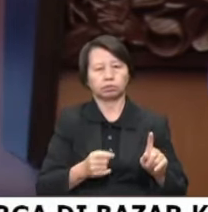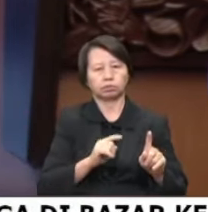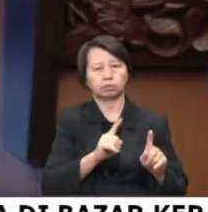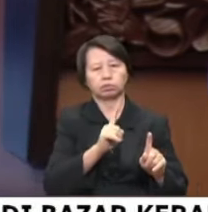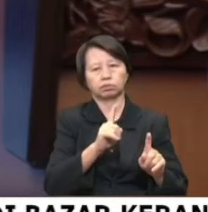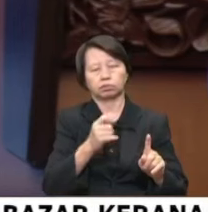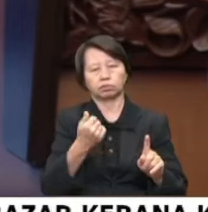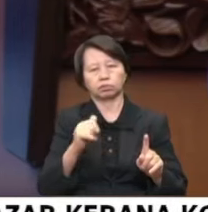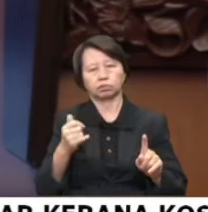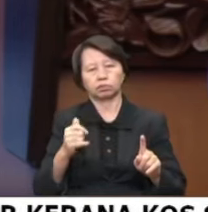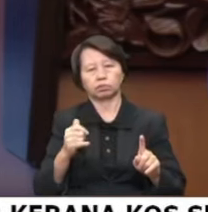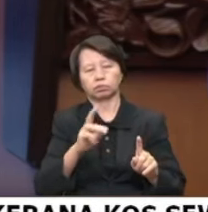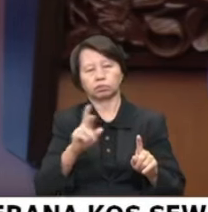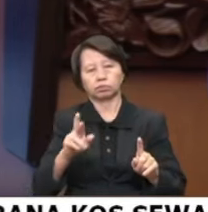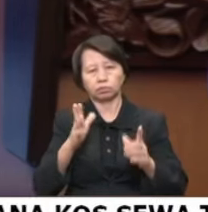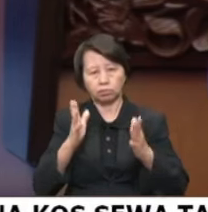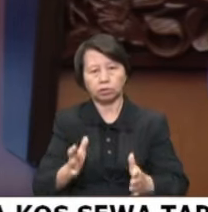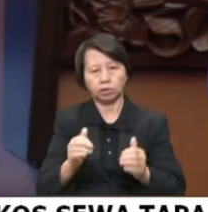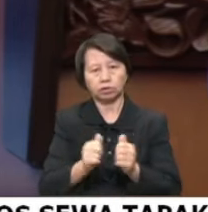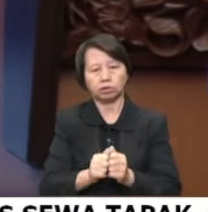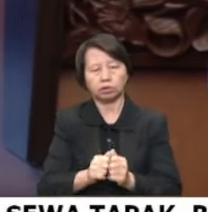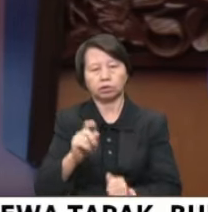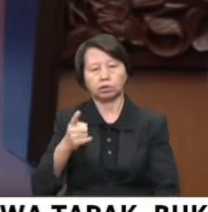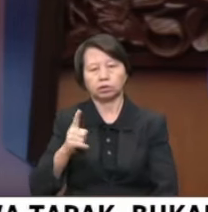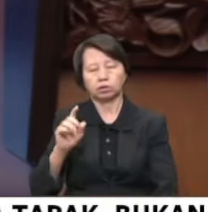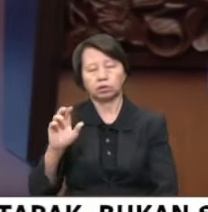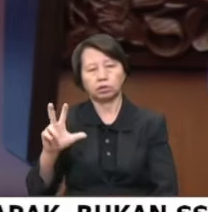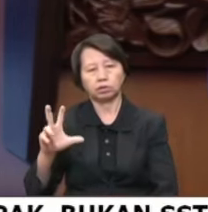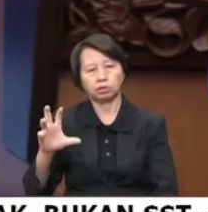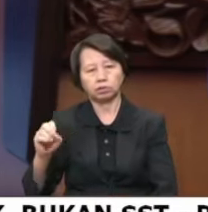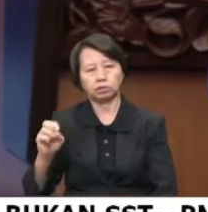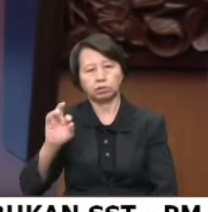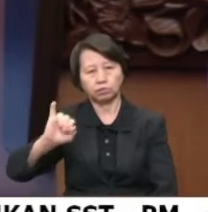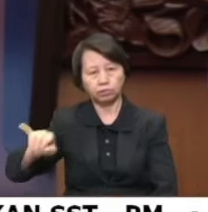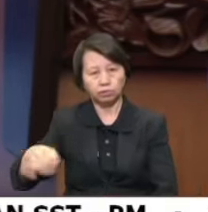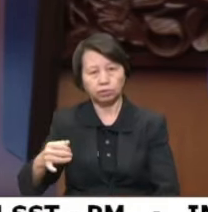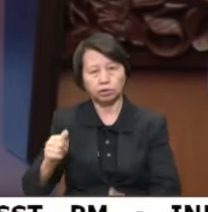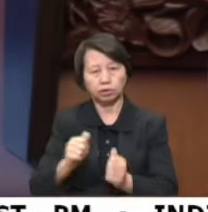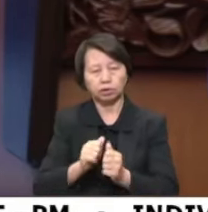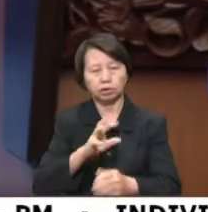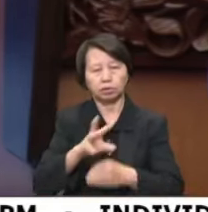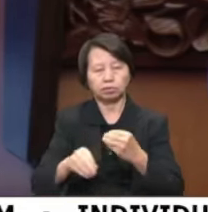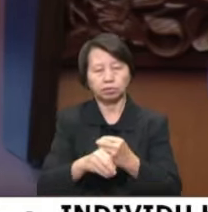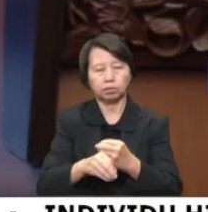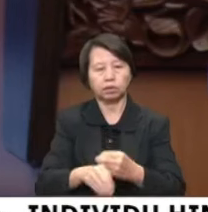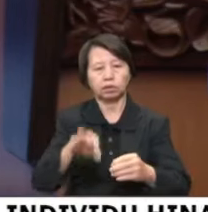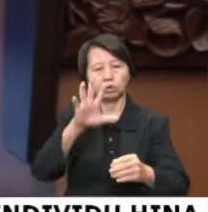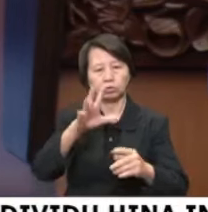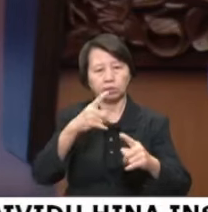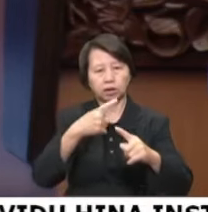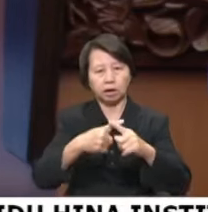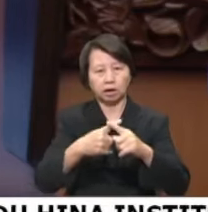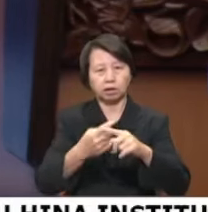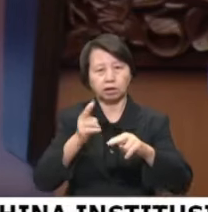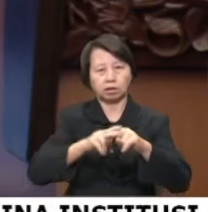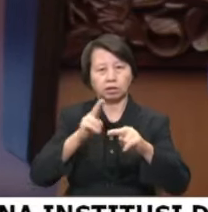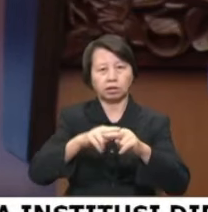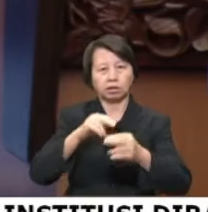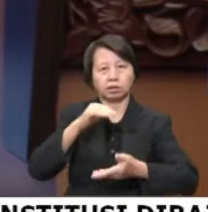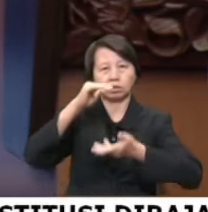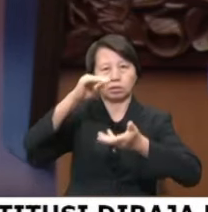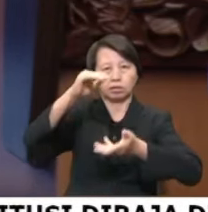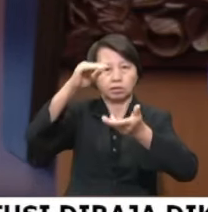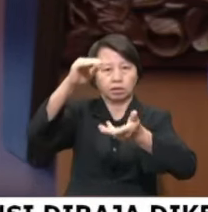dengan perbelanjaan RM130 juta. Ini melibatkan peningkatan peruntukan lebih 5 kali ganda berbanding tahun